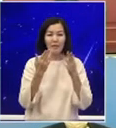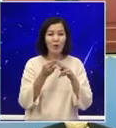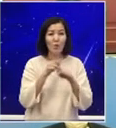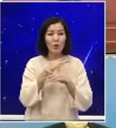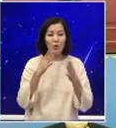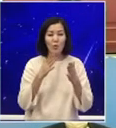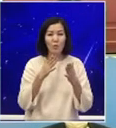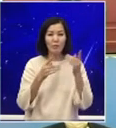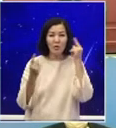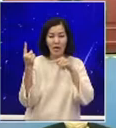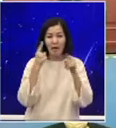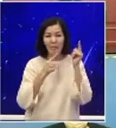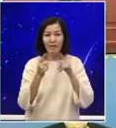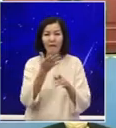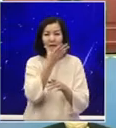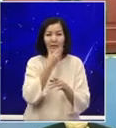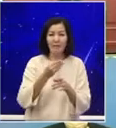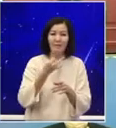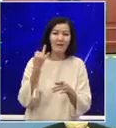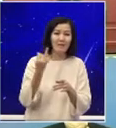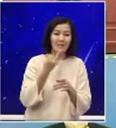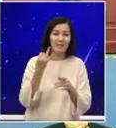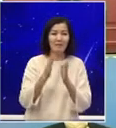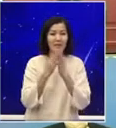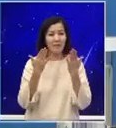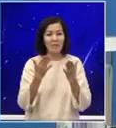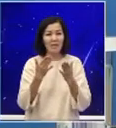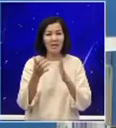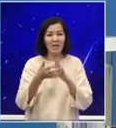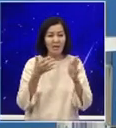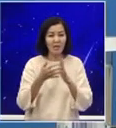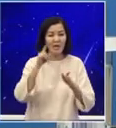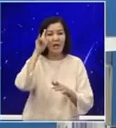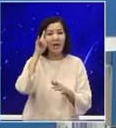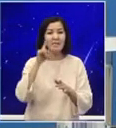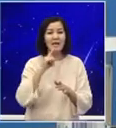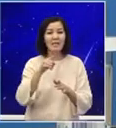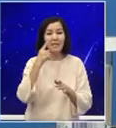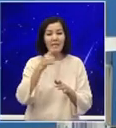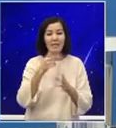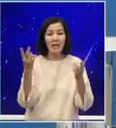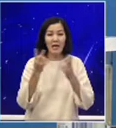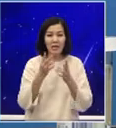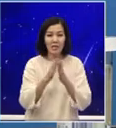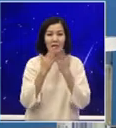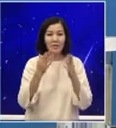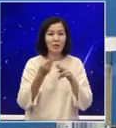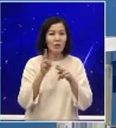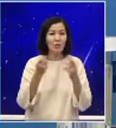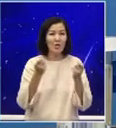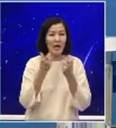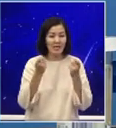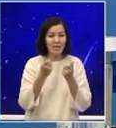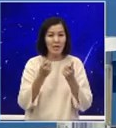көркем туындылар мен тартымды әдебиеттер тапшы. Қазақ тіліндегі тиісті әдебиеттер өте аз,